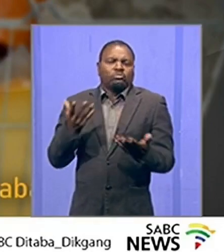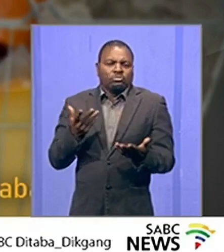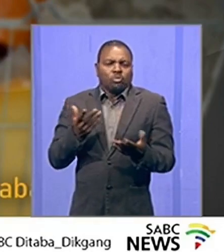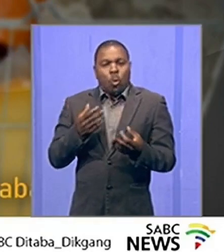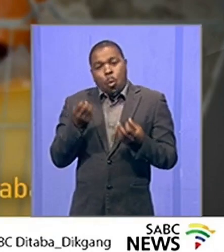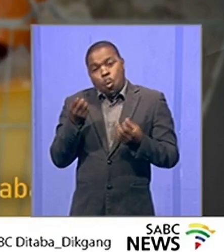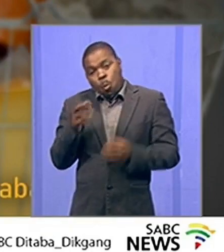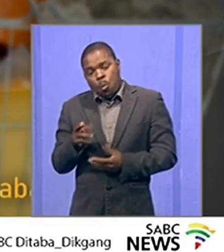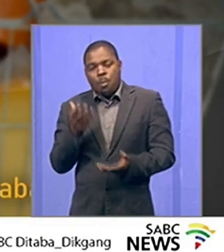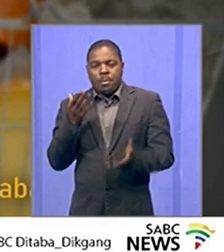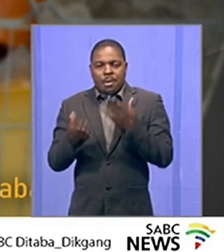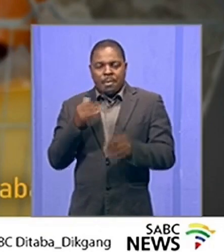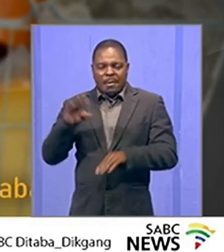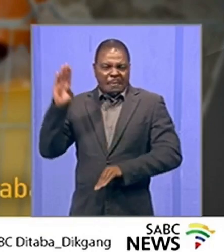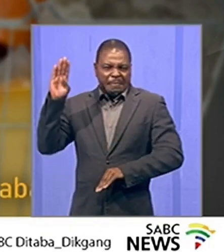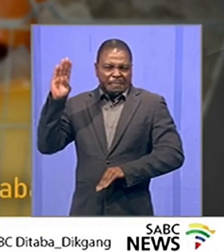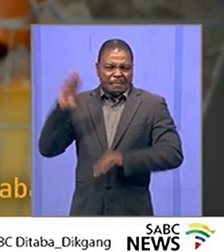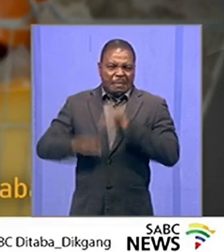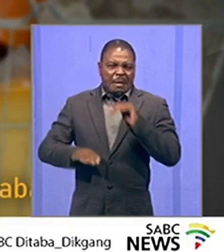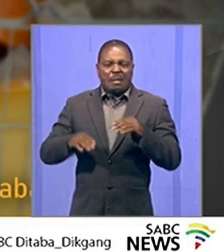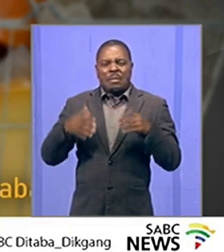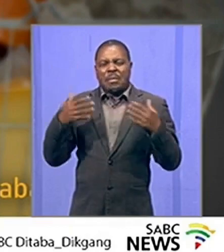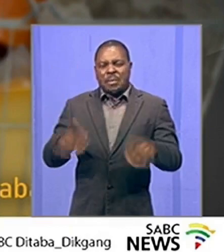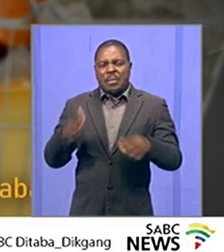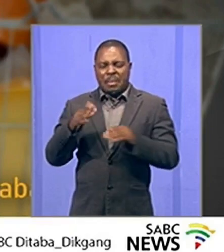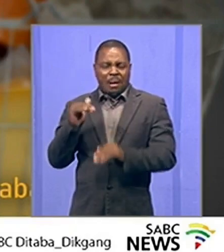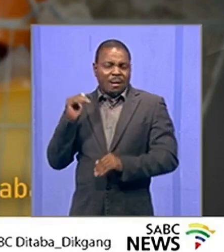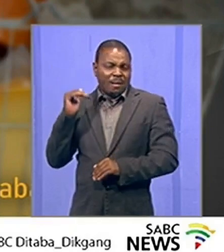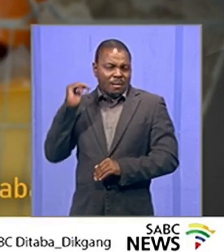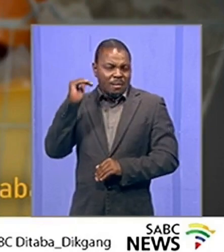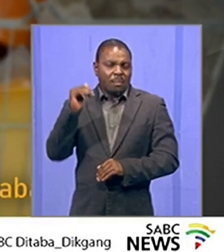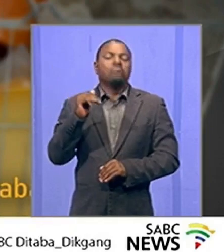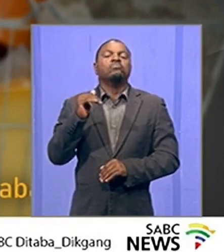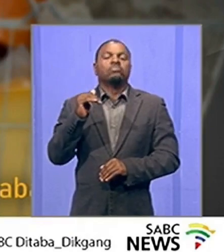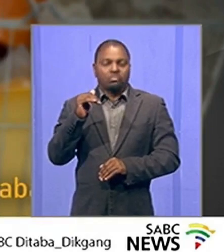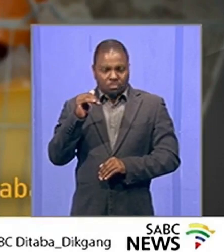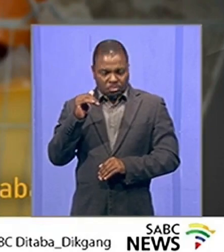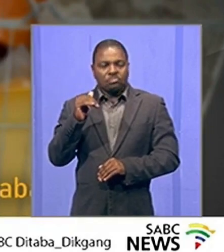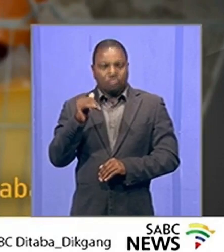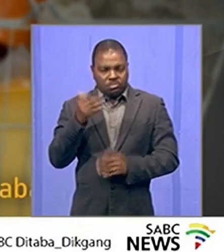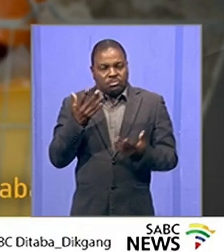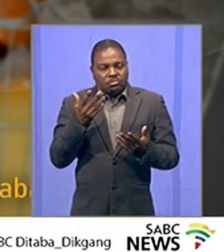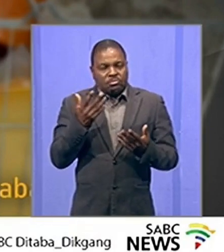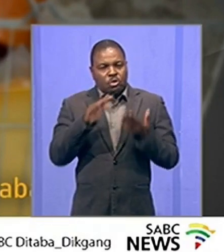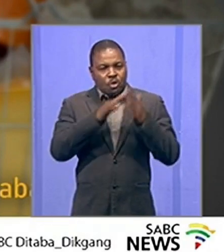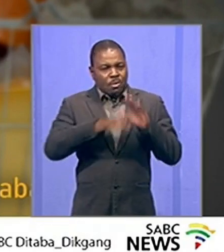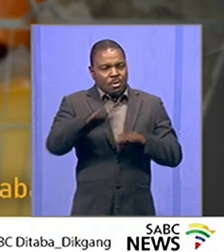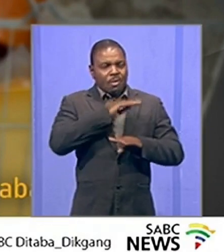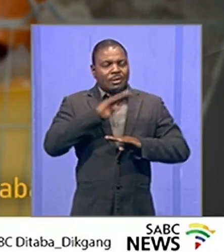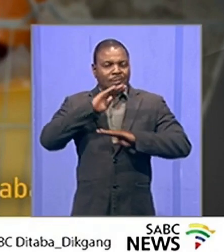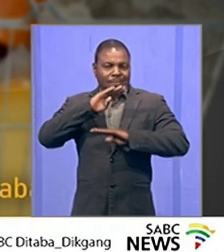or ba bana fine e nngwe e utlwalang e ka kgonang go kgotsofatsa baagi ba naga ya rona.